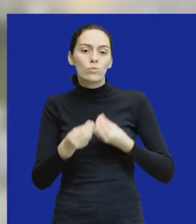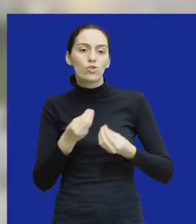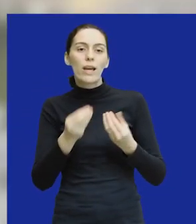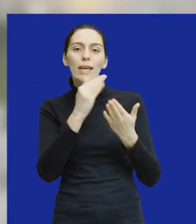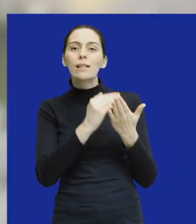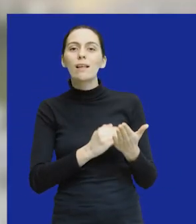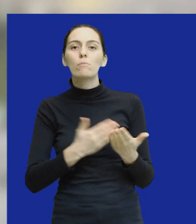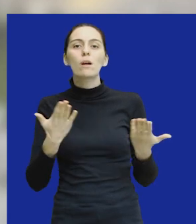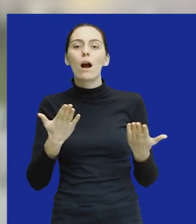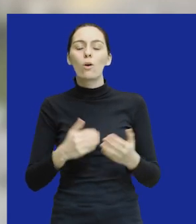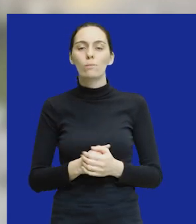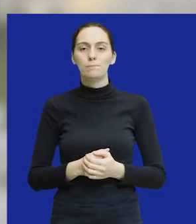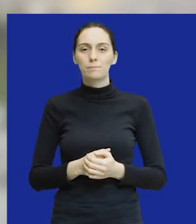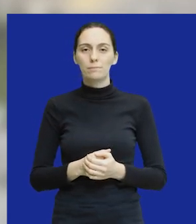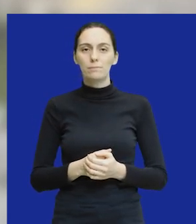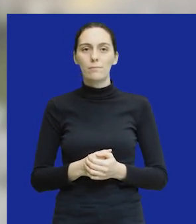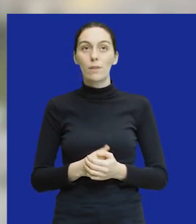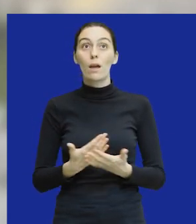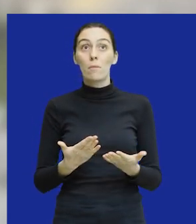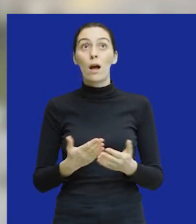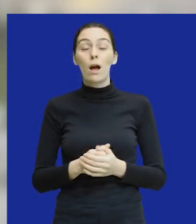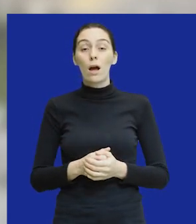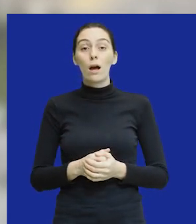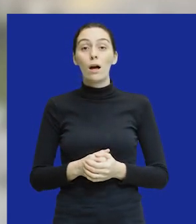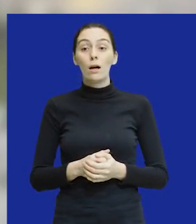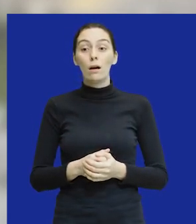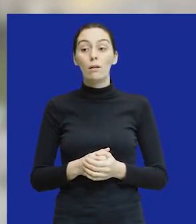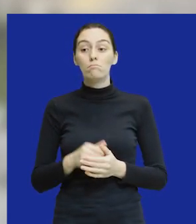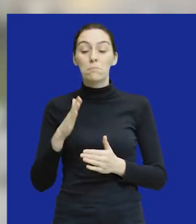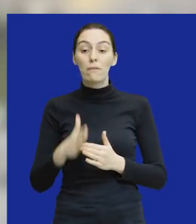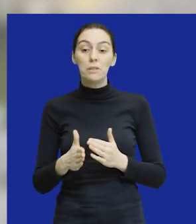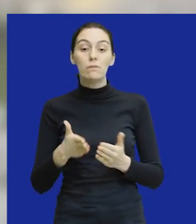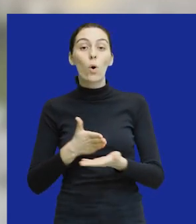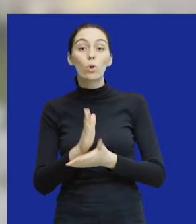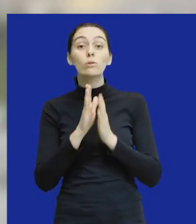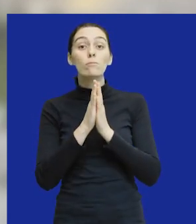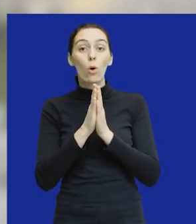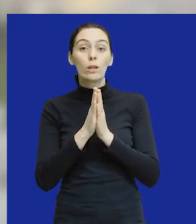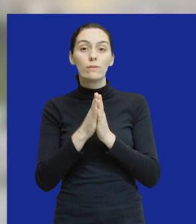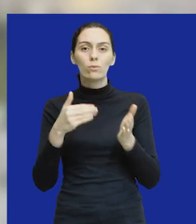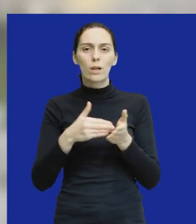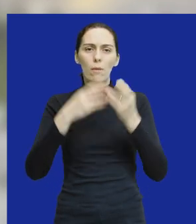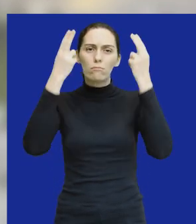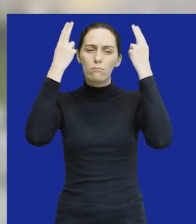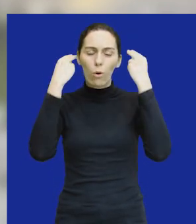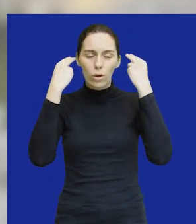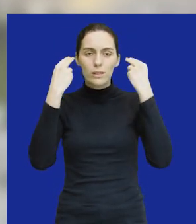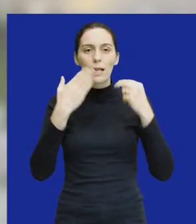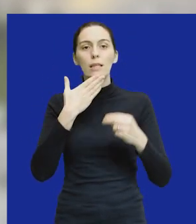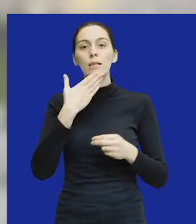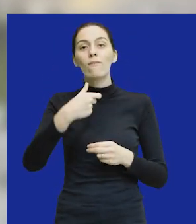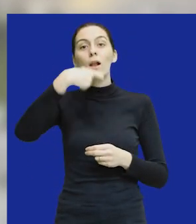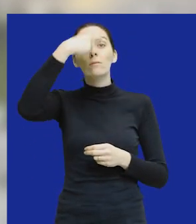recept protiv toga sebe ljublja? Pa, definitivno, kroz molitvu treba se jednostavno